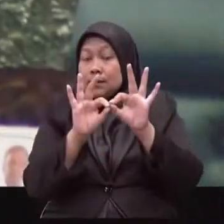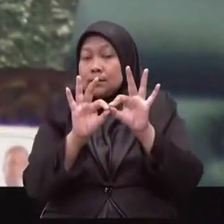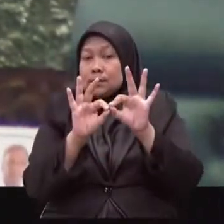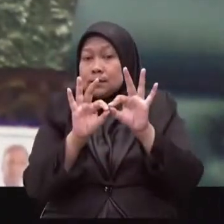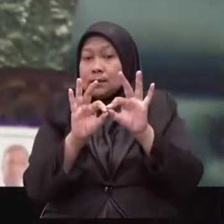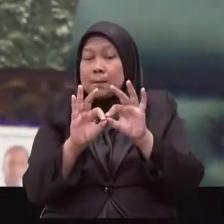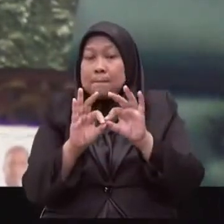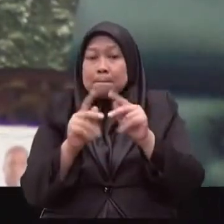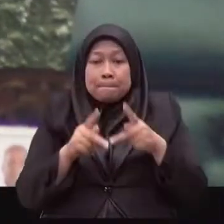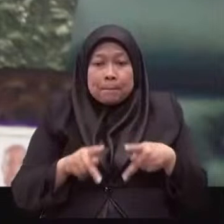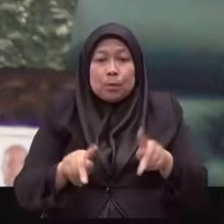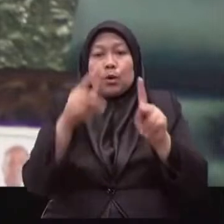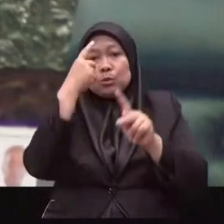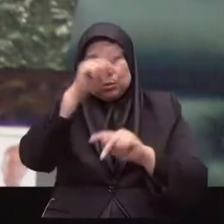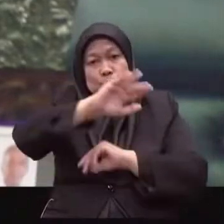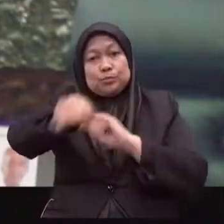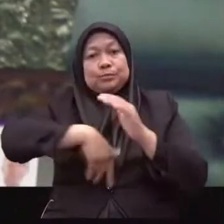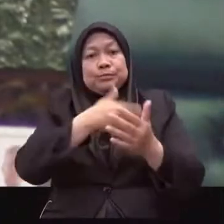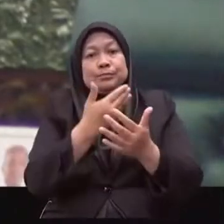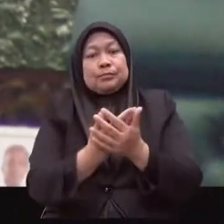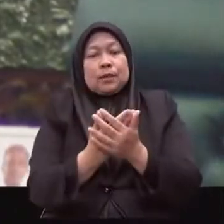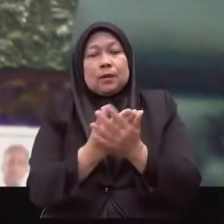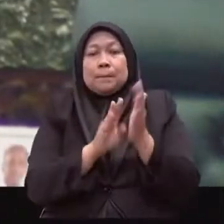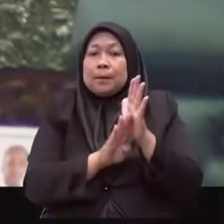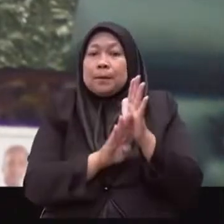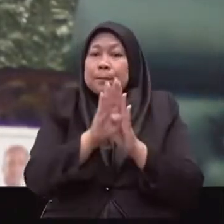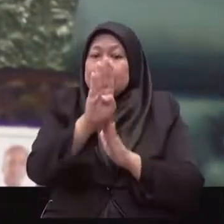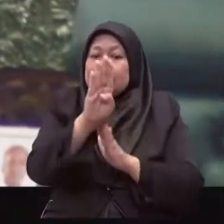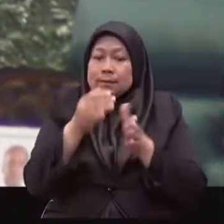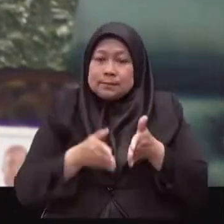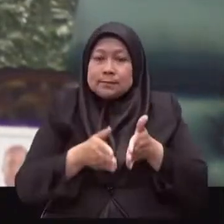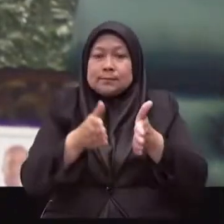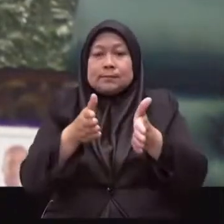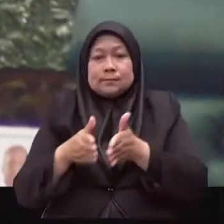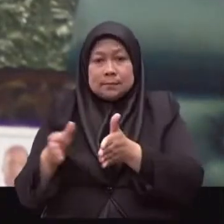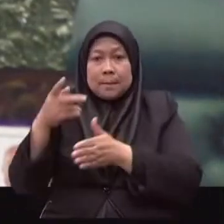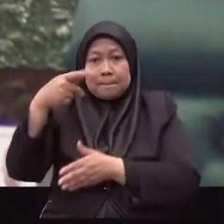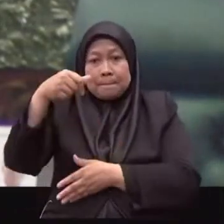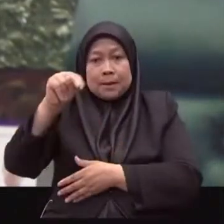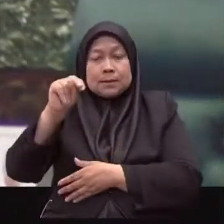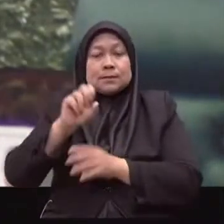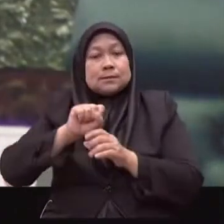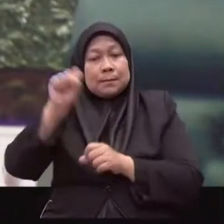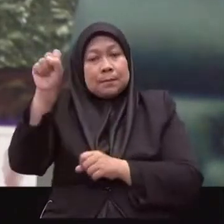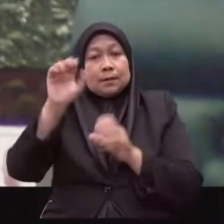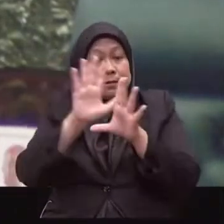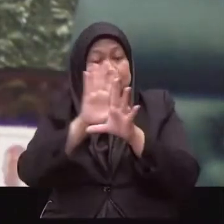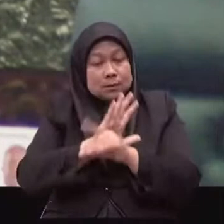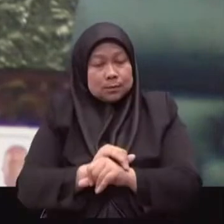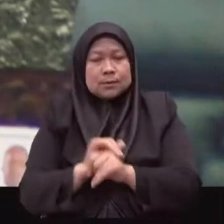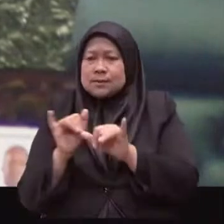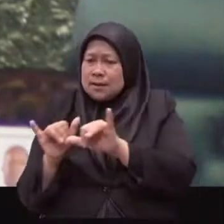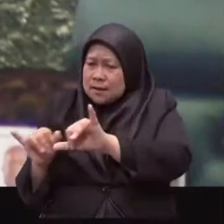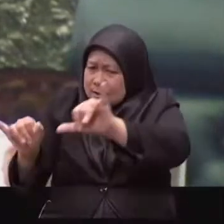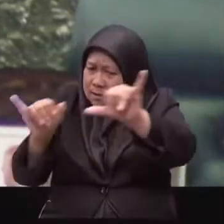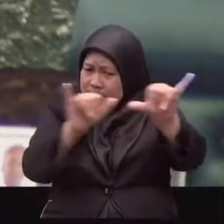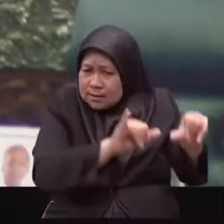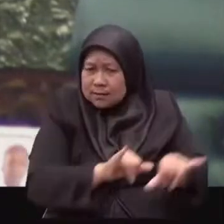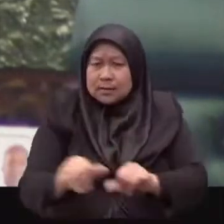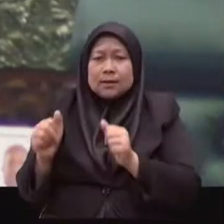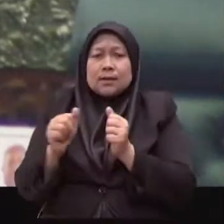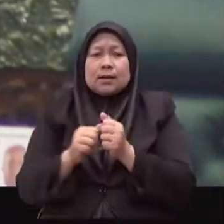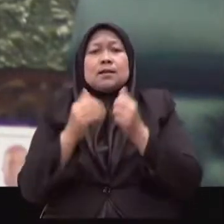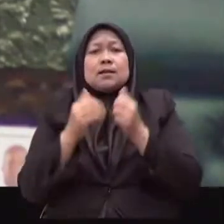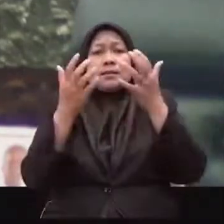di seluruh negara Malaysia maksud kekalahan di 24 butiran 04.00